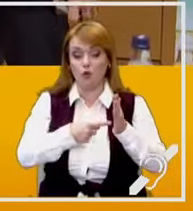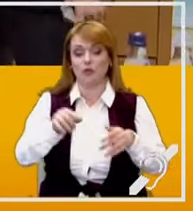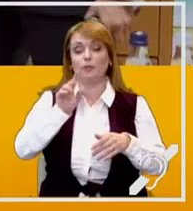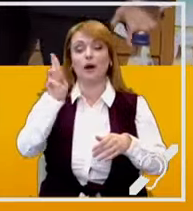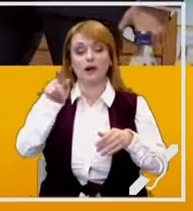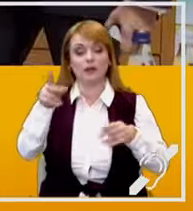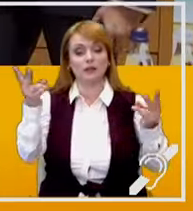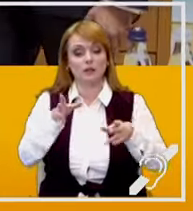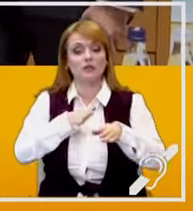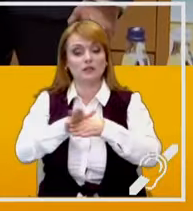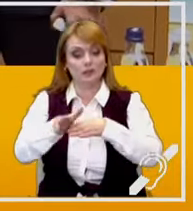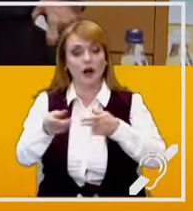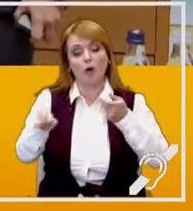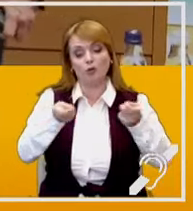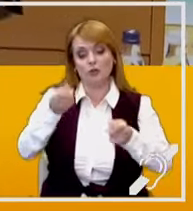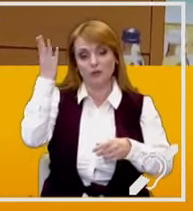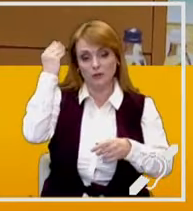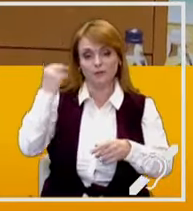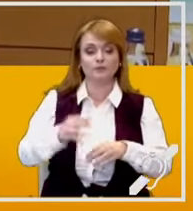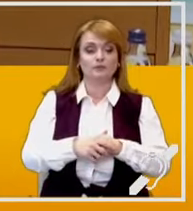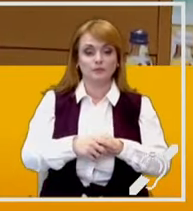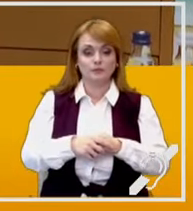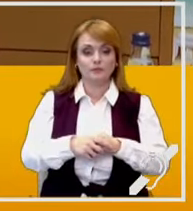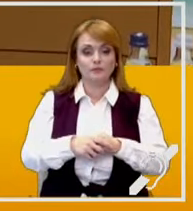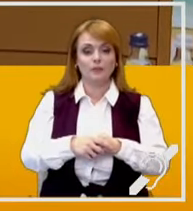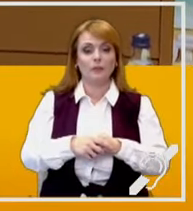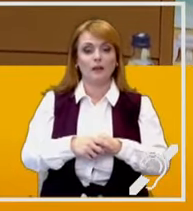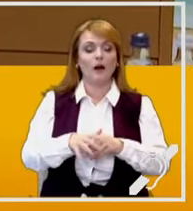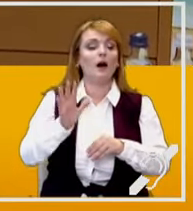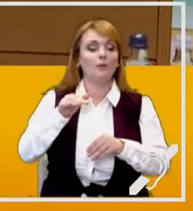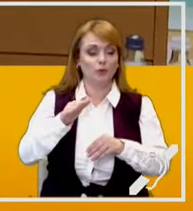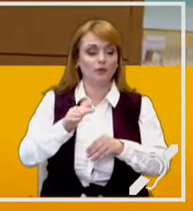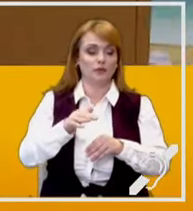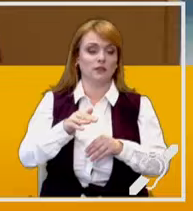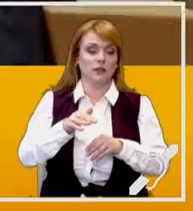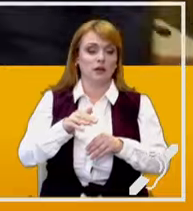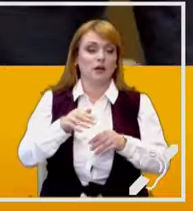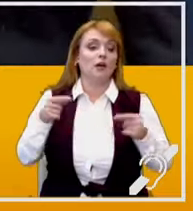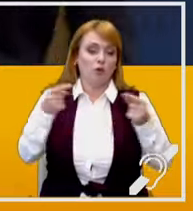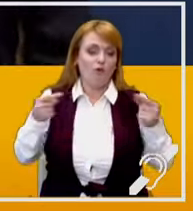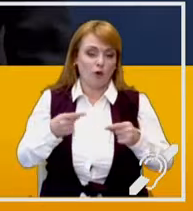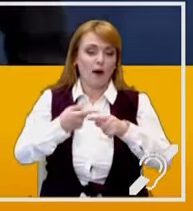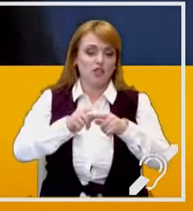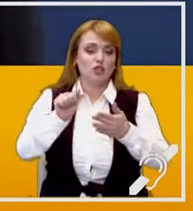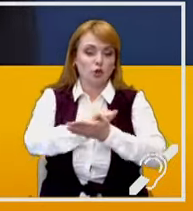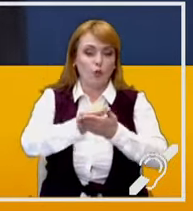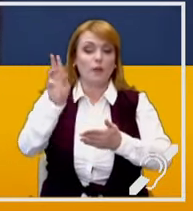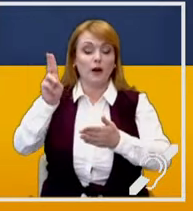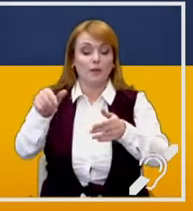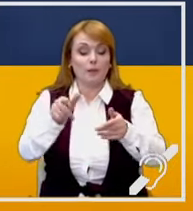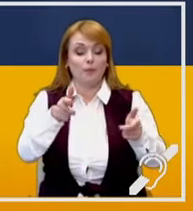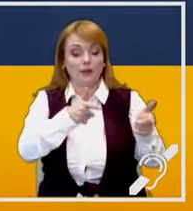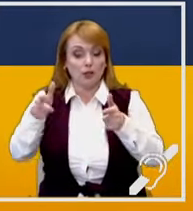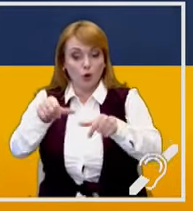pe picior de egalitate Republica Moldova și Uniunea Europeană vor deschide oficial negocierile conform acelui document agreat de Comisie.